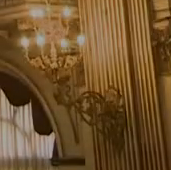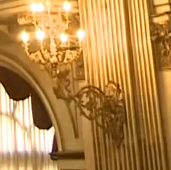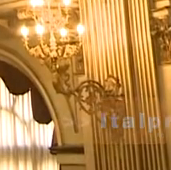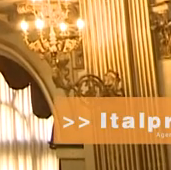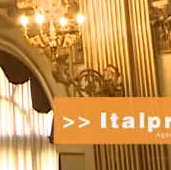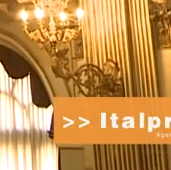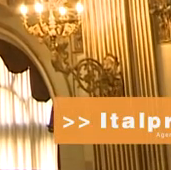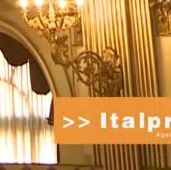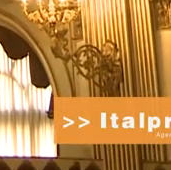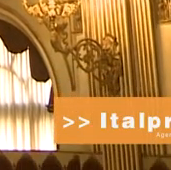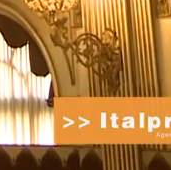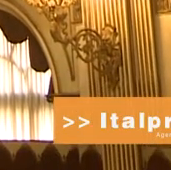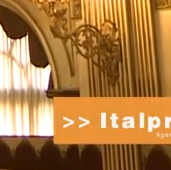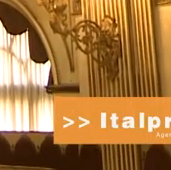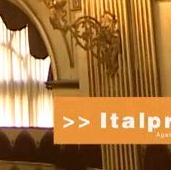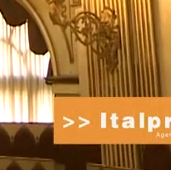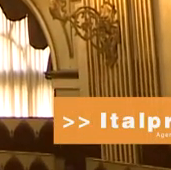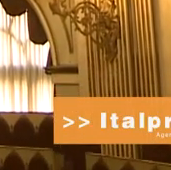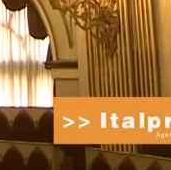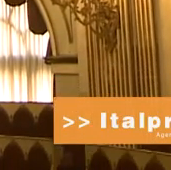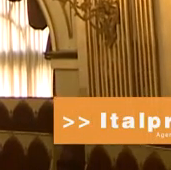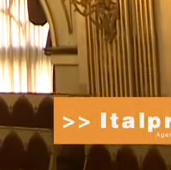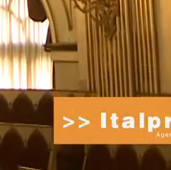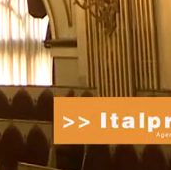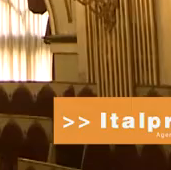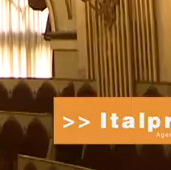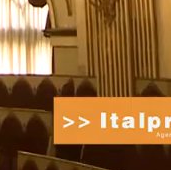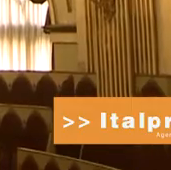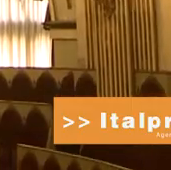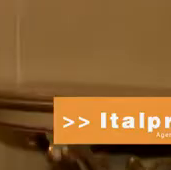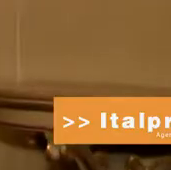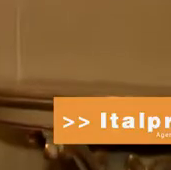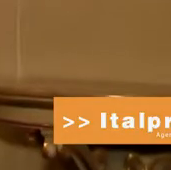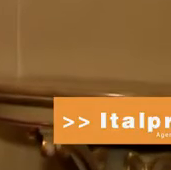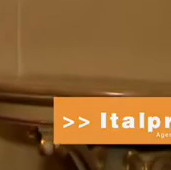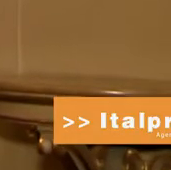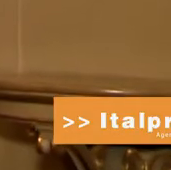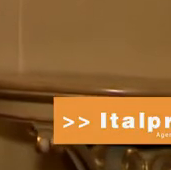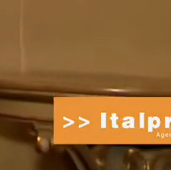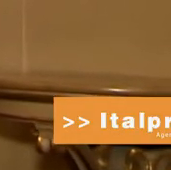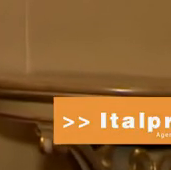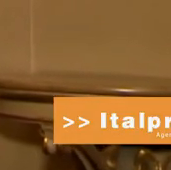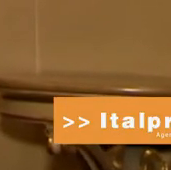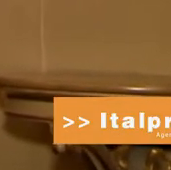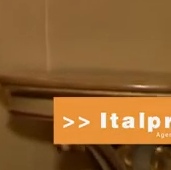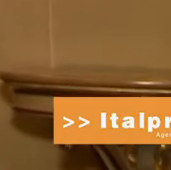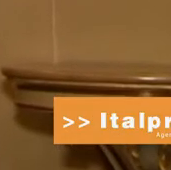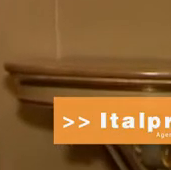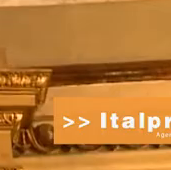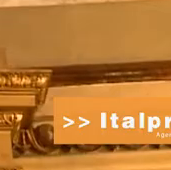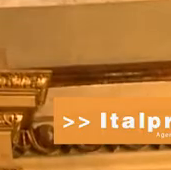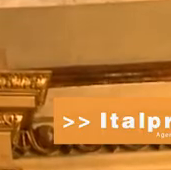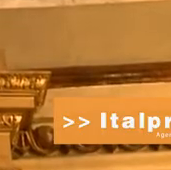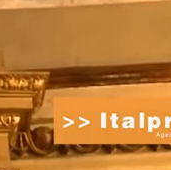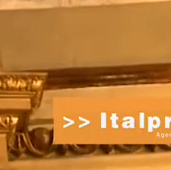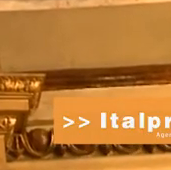sono passati 160 anni dal 17 marzo 1861 quando a torino nell'aula provvisoria del cortile di palazzo carignano